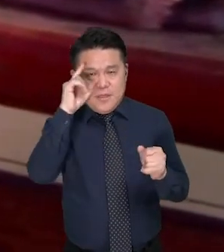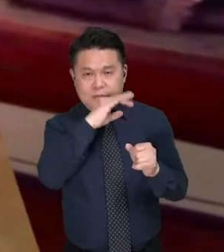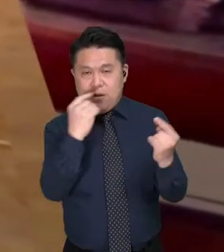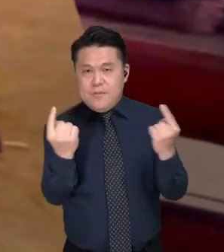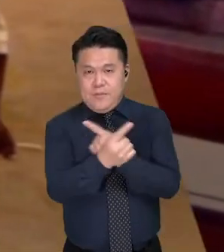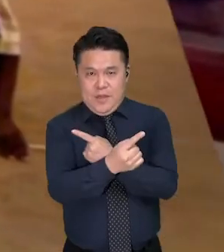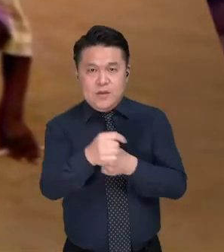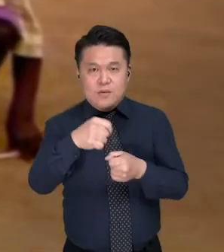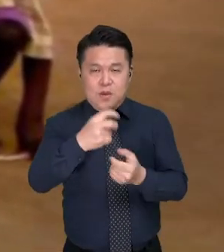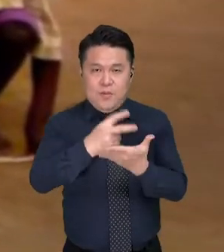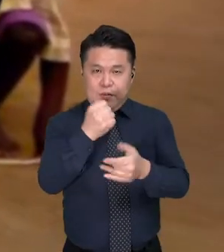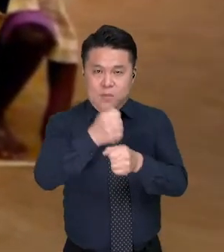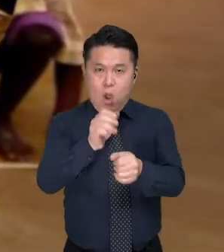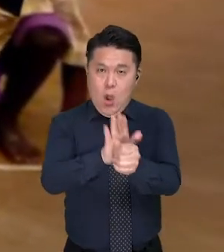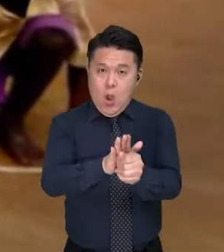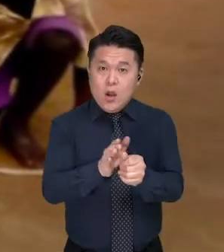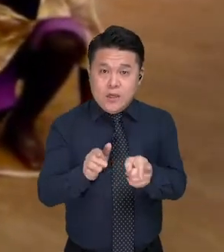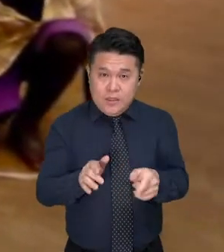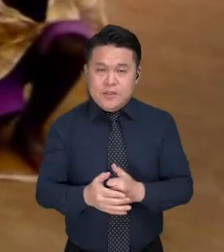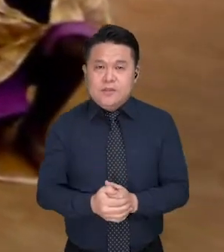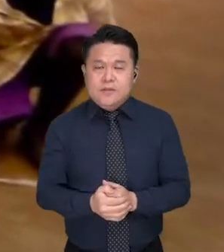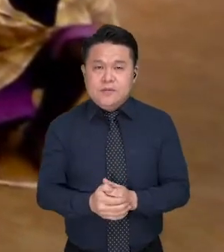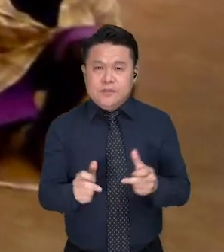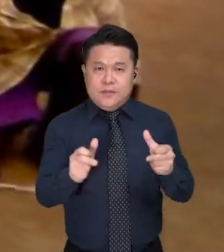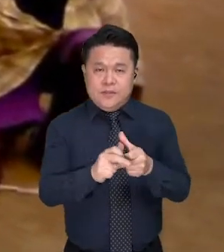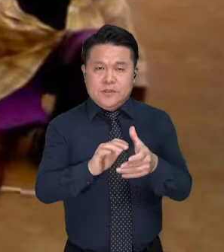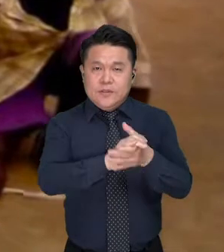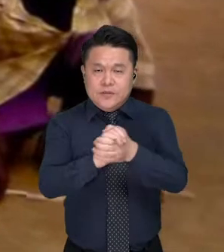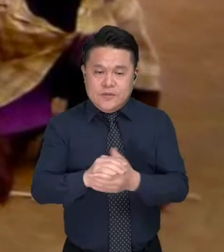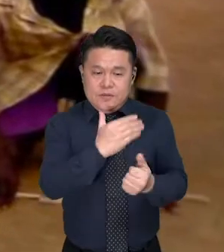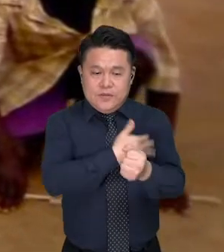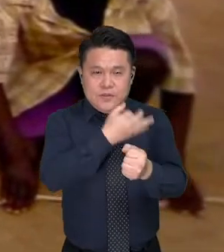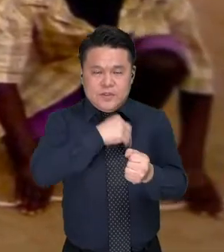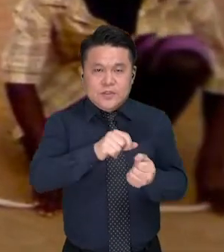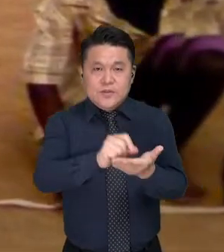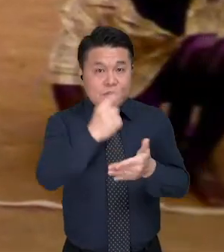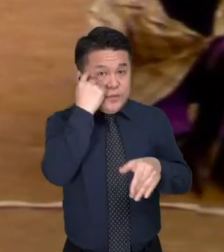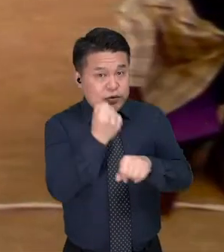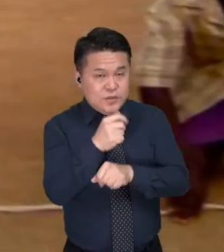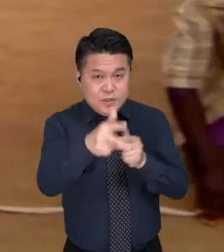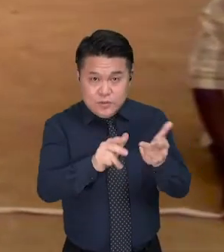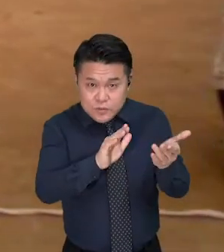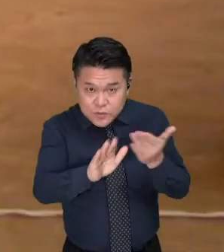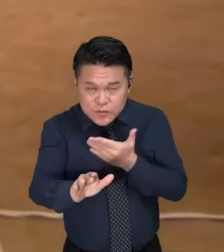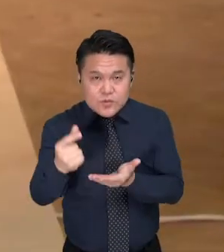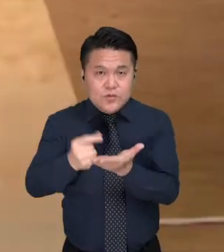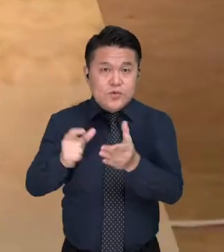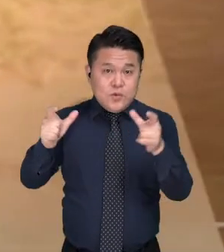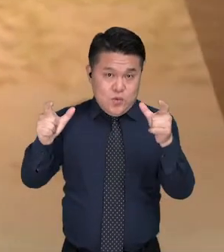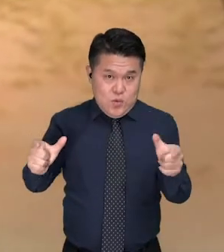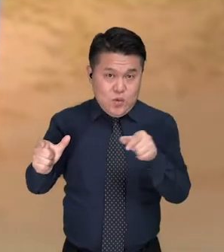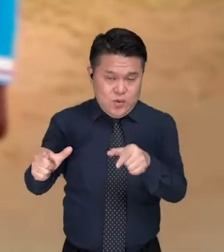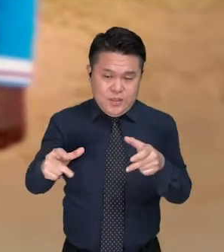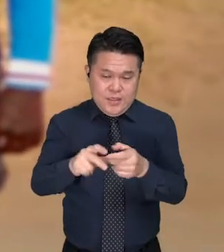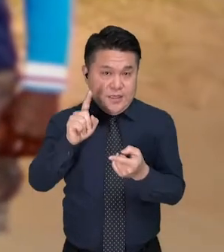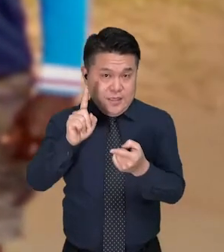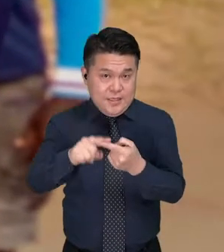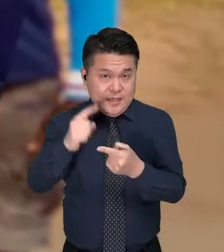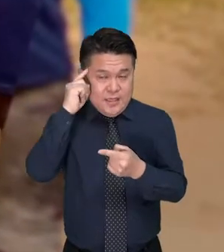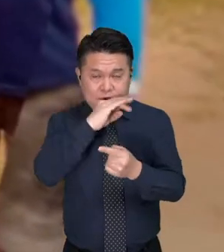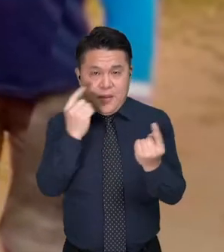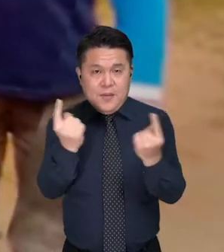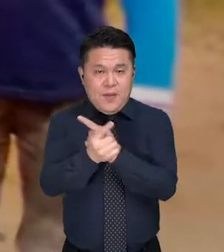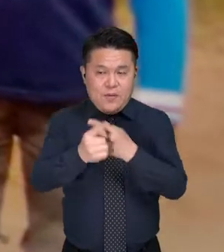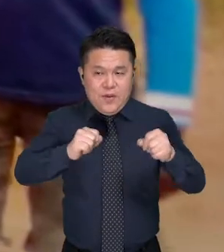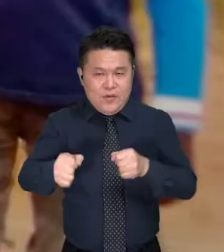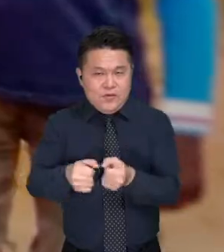장애 인식 개선 교육 입법을 지원하였습니다. 장애우 건익문제연구소의 사업을 통해 우간다 현지에도 장애